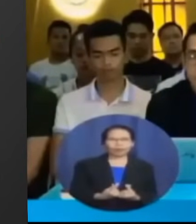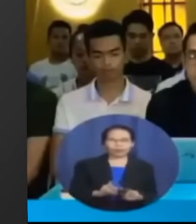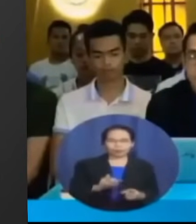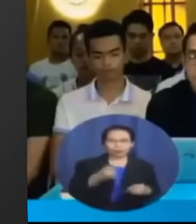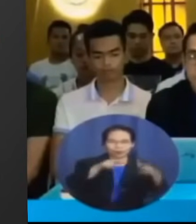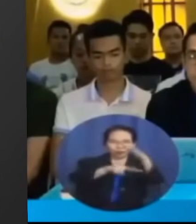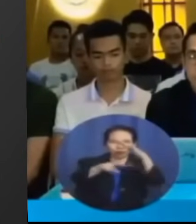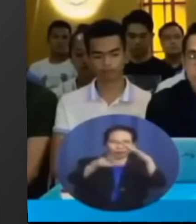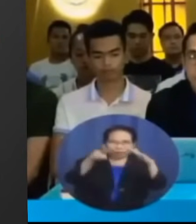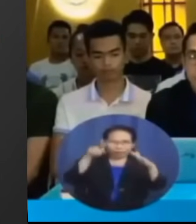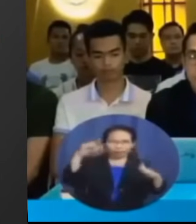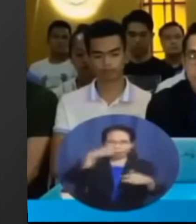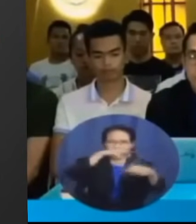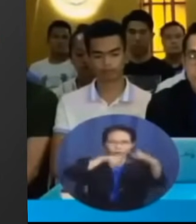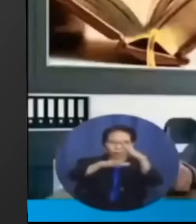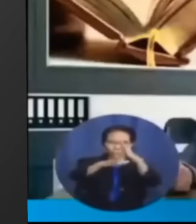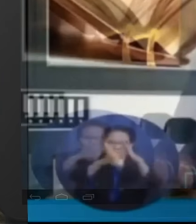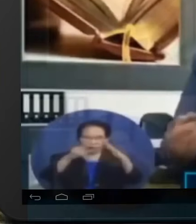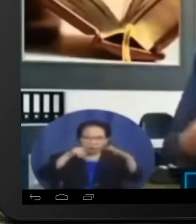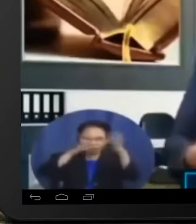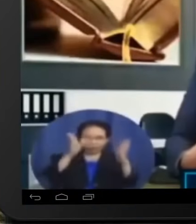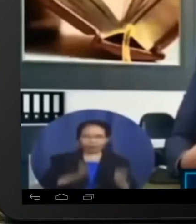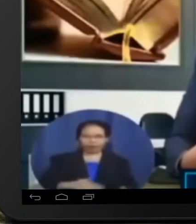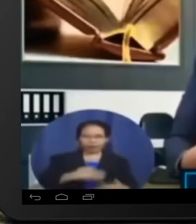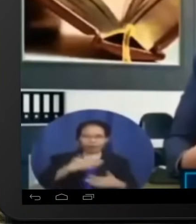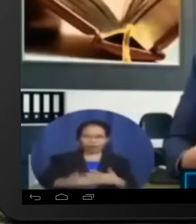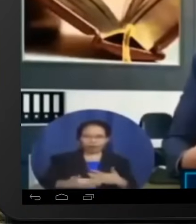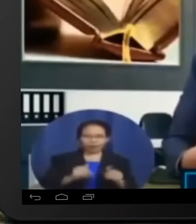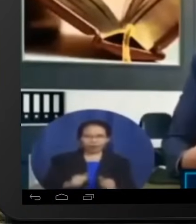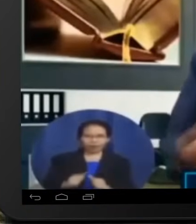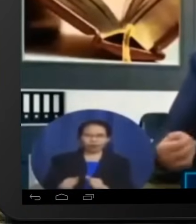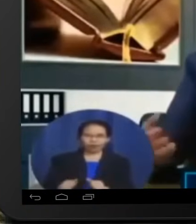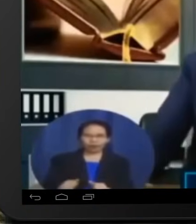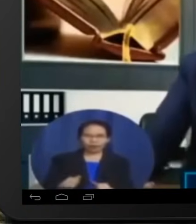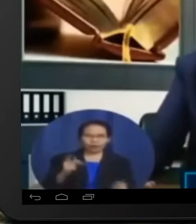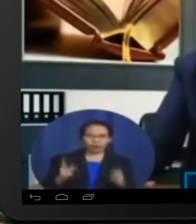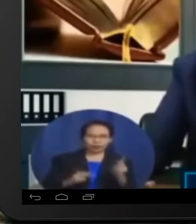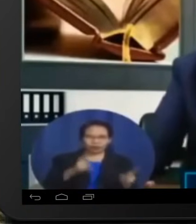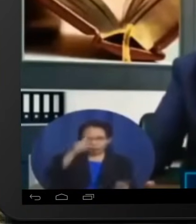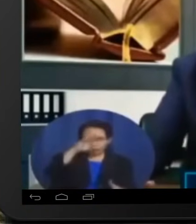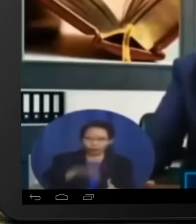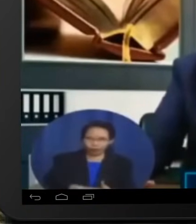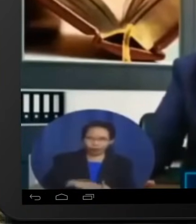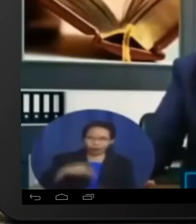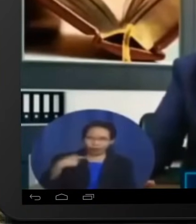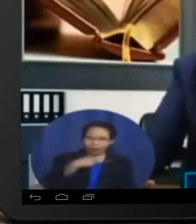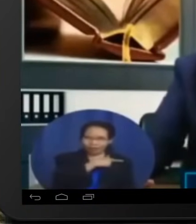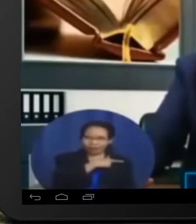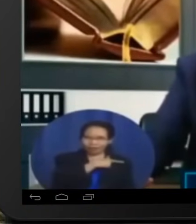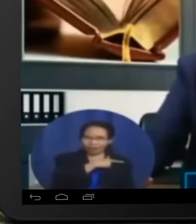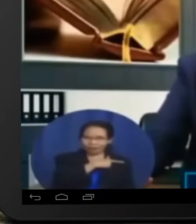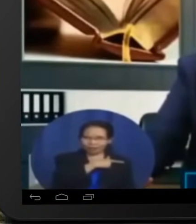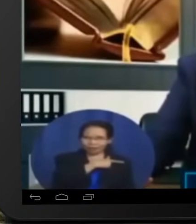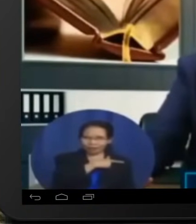Bulaang propeta o sinungaling na propeta, ang susunod sa kanya, yung mga taong naniniwala sa